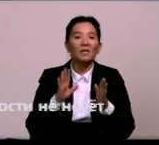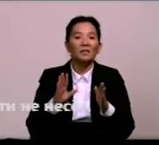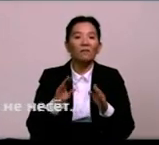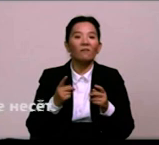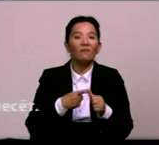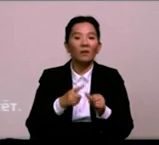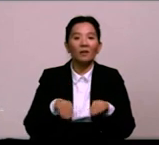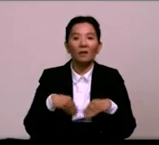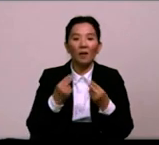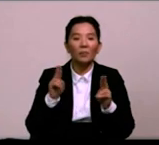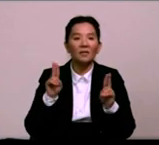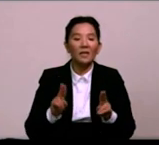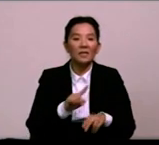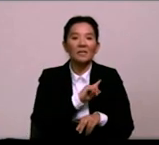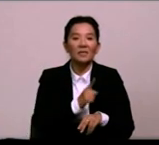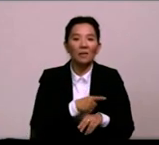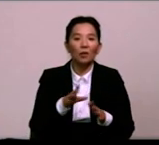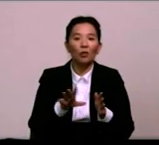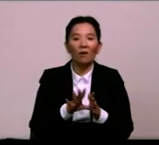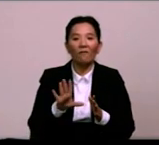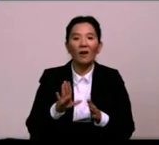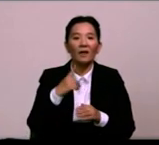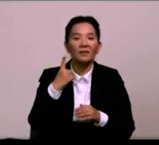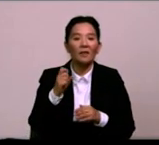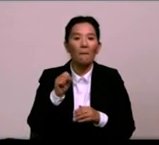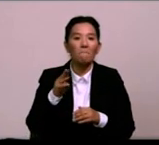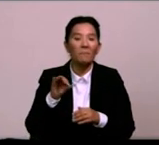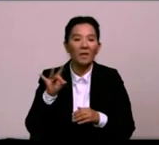Сформулируйте определение силы тока в 1 ампер.